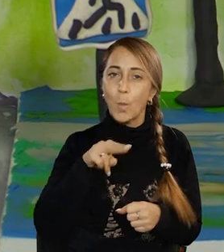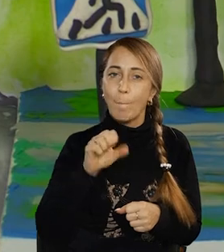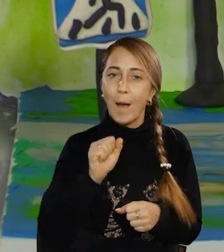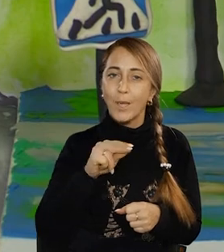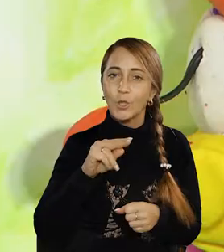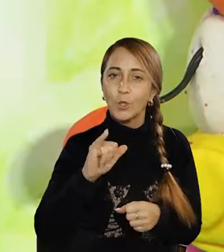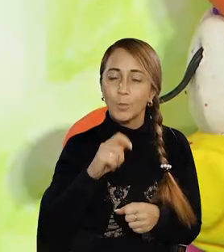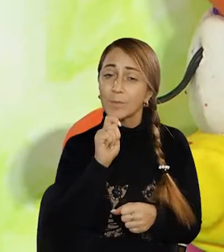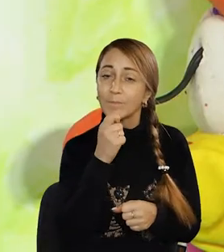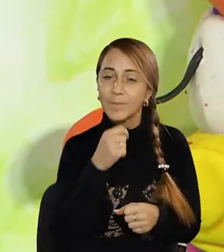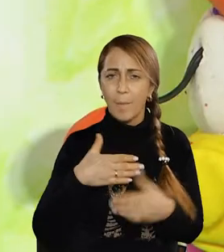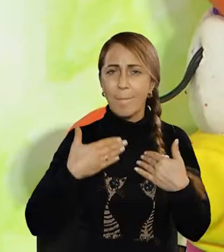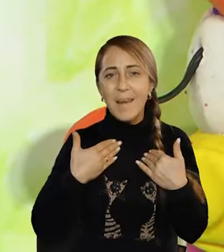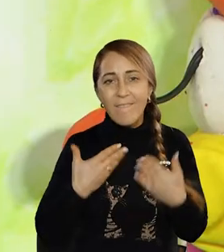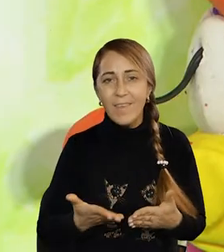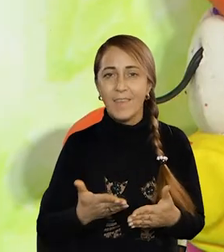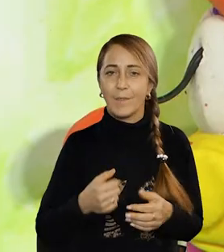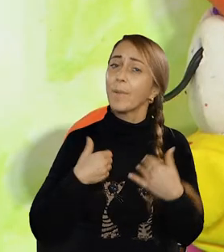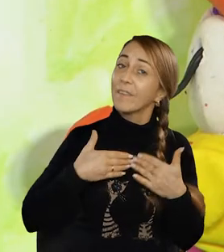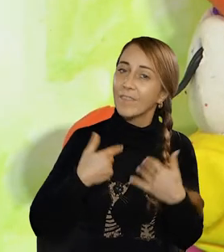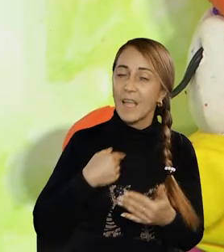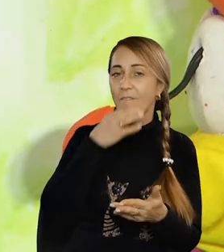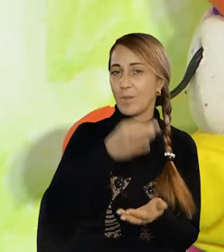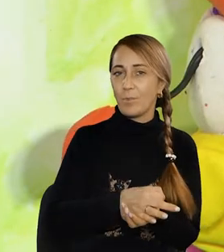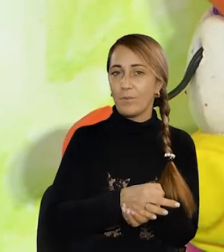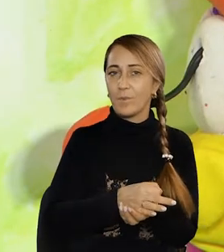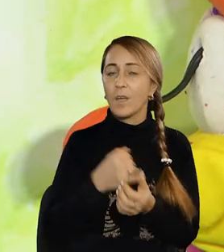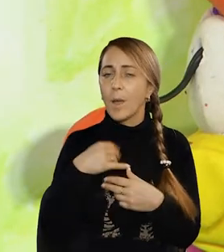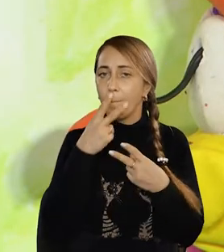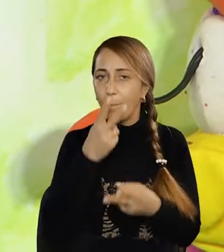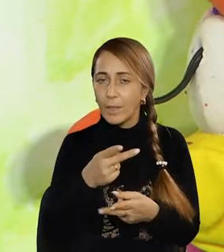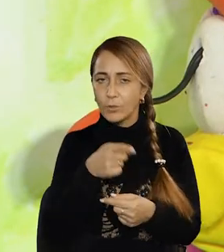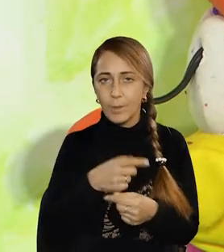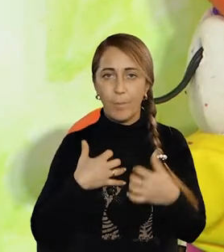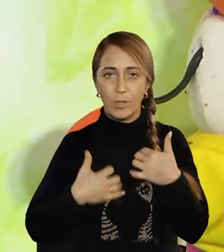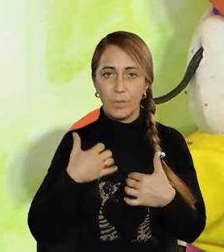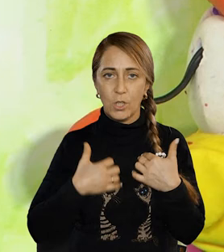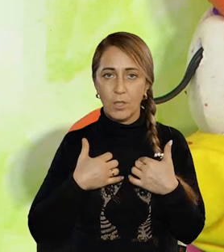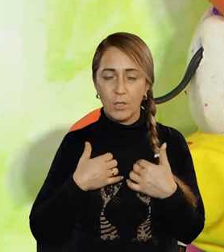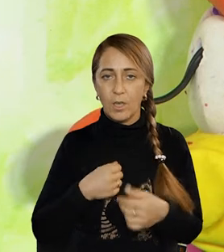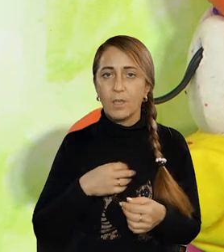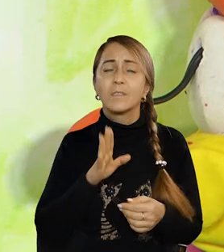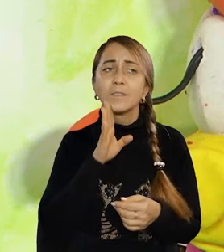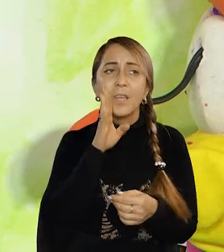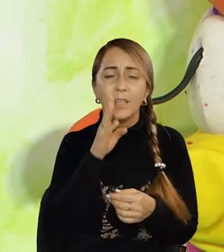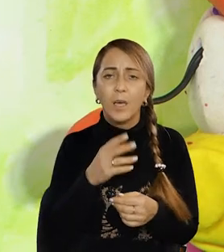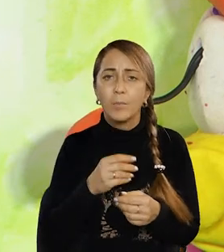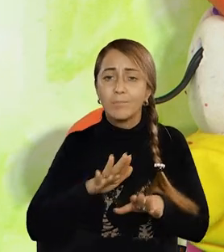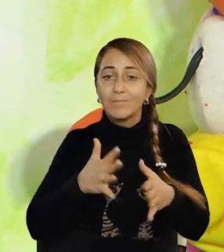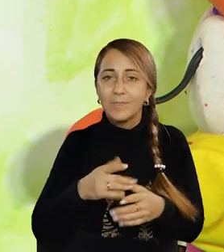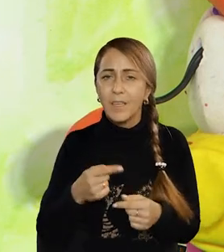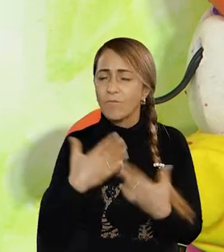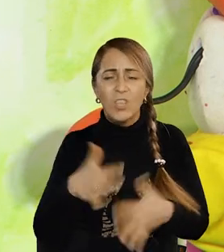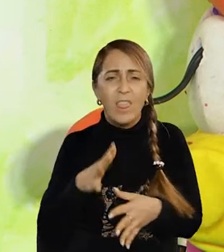– привітався він зі мною. «Привіт!» – відповів я. «Бачу, що ти поспішаєш. Так, з ранковими пригодами вже й